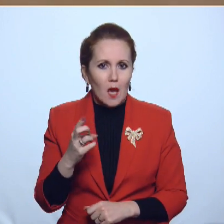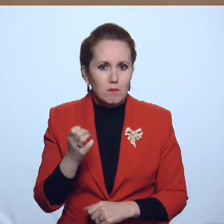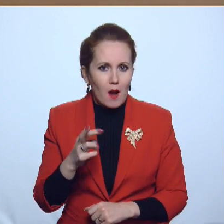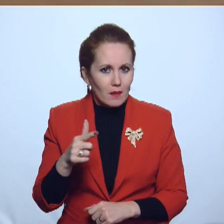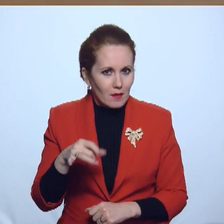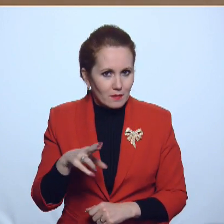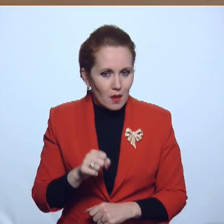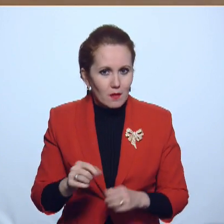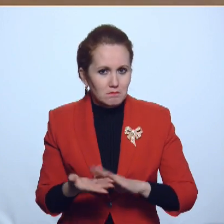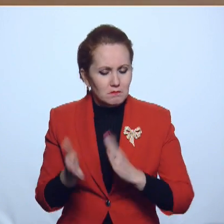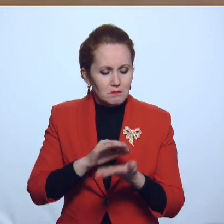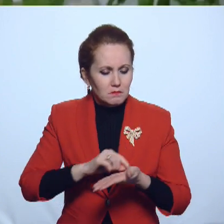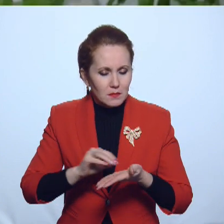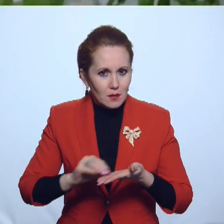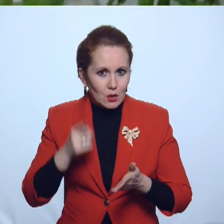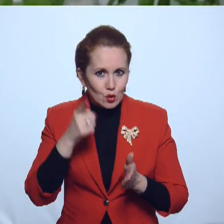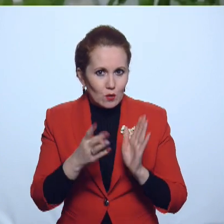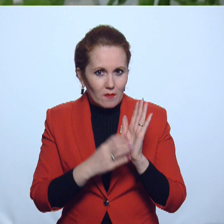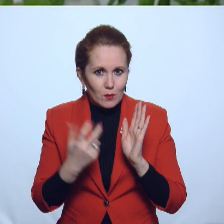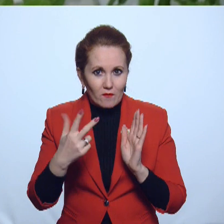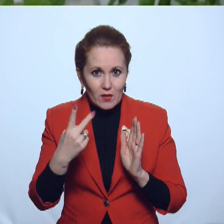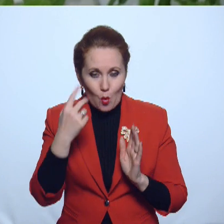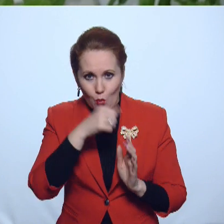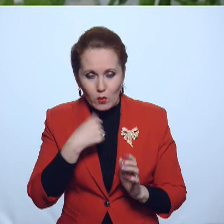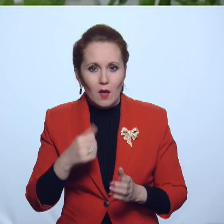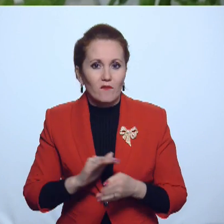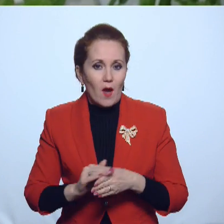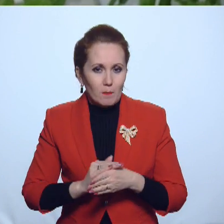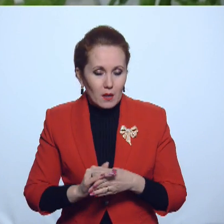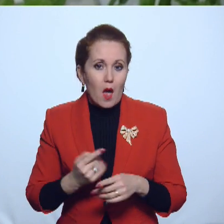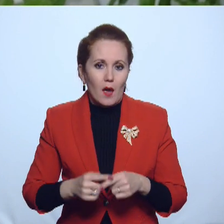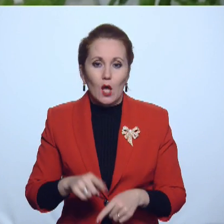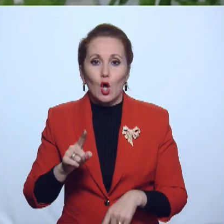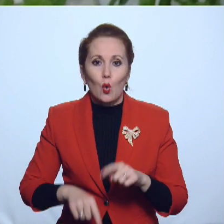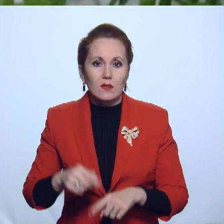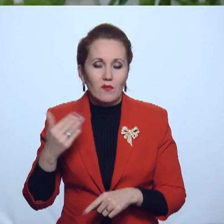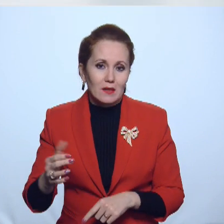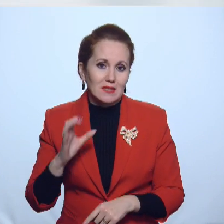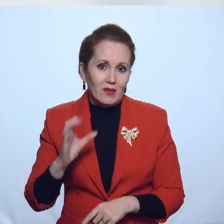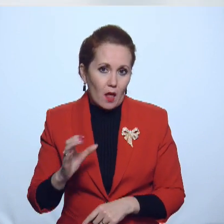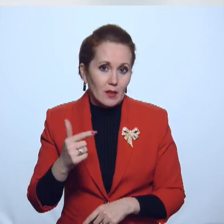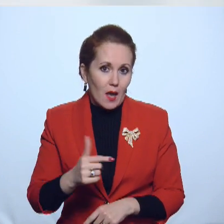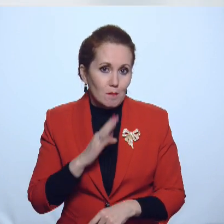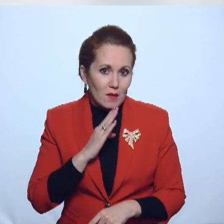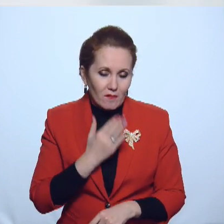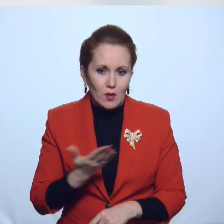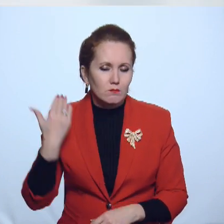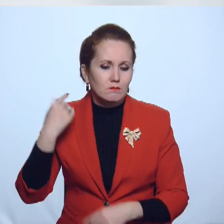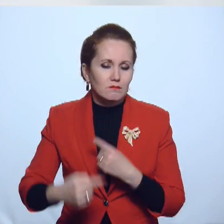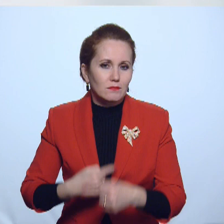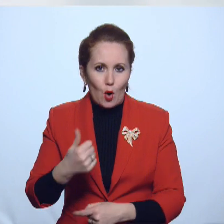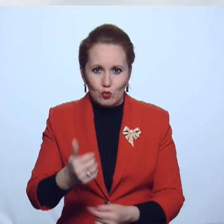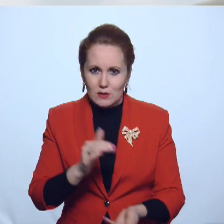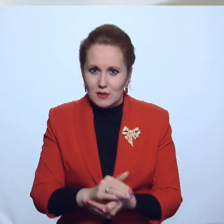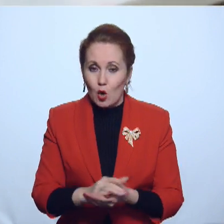отчетливо сохранились надписи 1932 год и фамилии с инициалами. Это родственники Светланы Германовны. Ее предки были хорошо